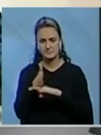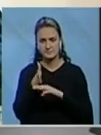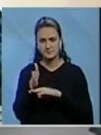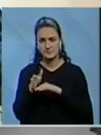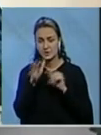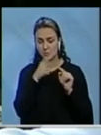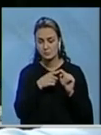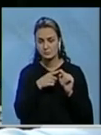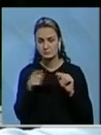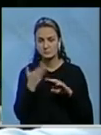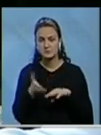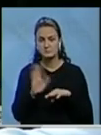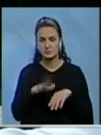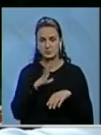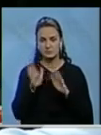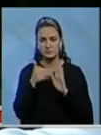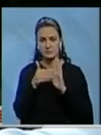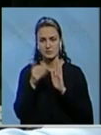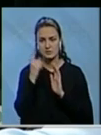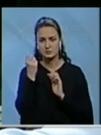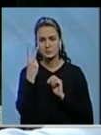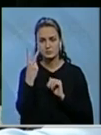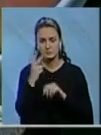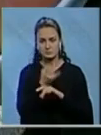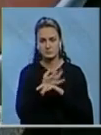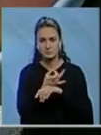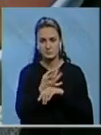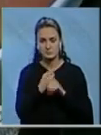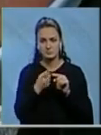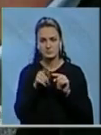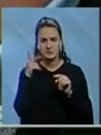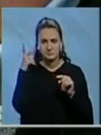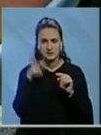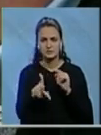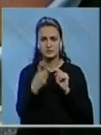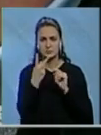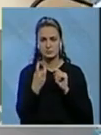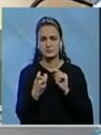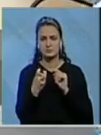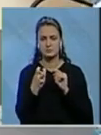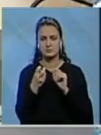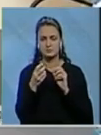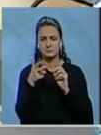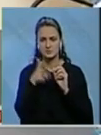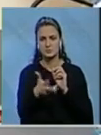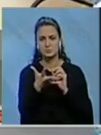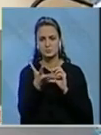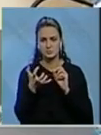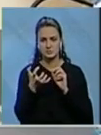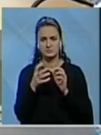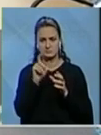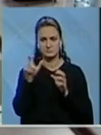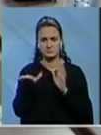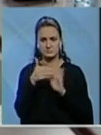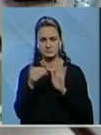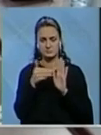პიკის პერიოდში ასევე გაზრდილი იყო გამოძახებები 112-ში და ამ მაჩვენებელმა 3200-დან 3500-მდე შეადგინა.